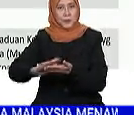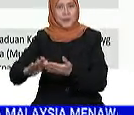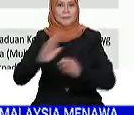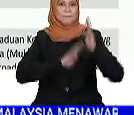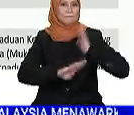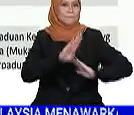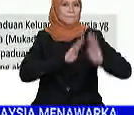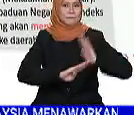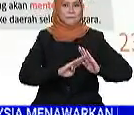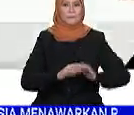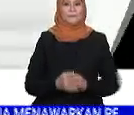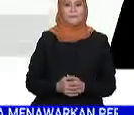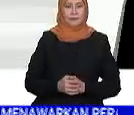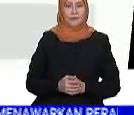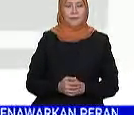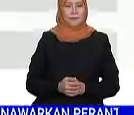tingkah laku.